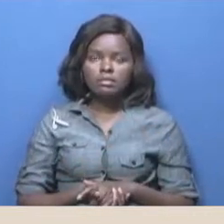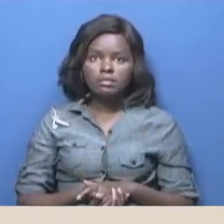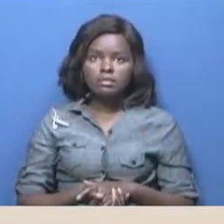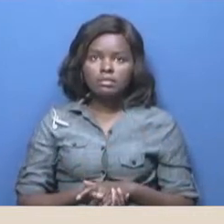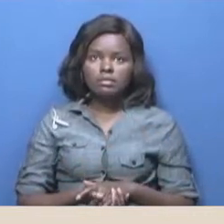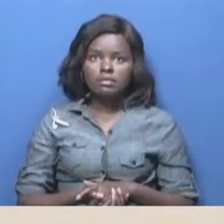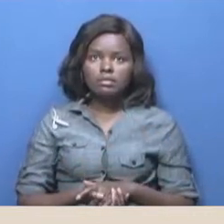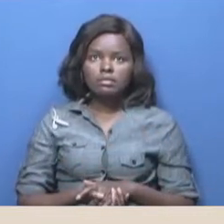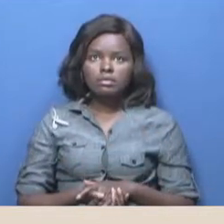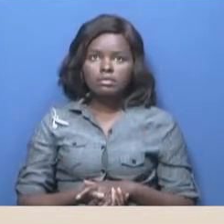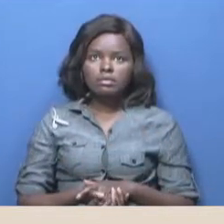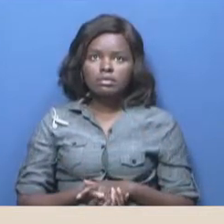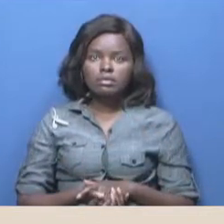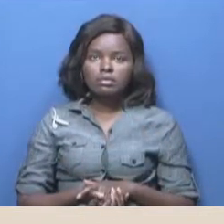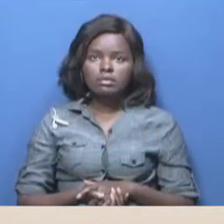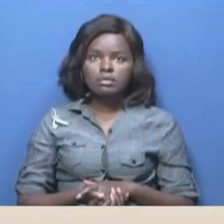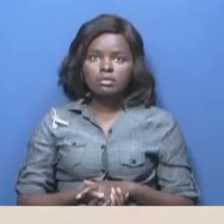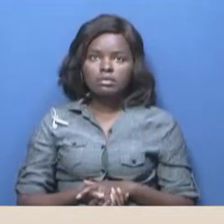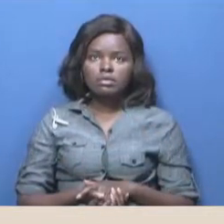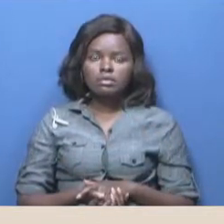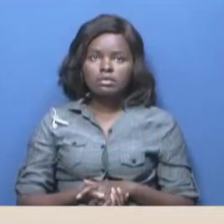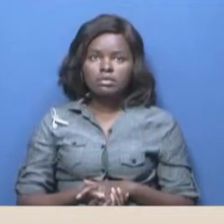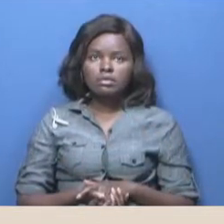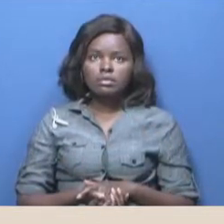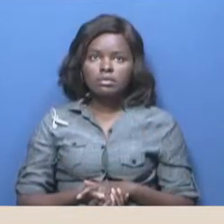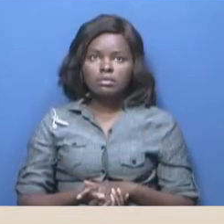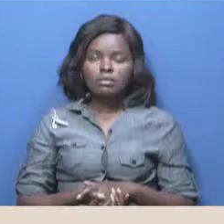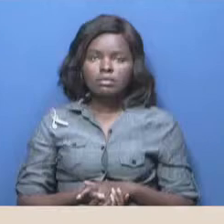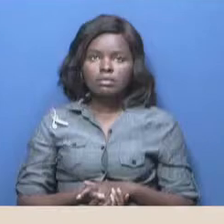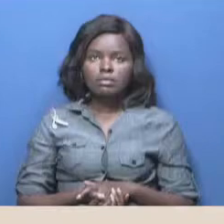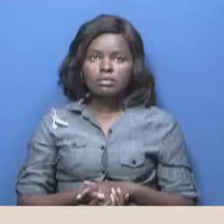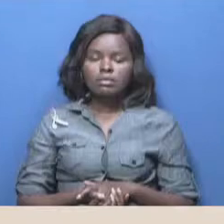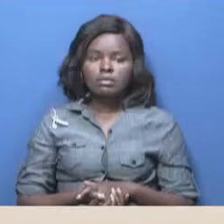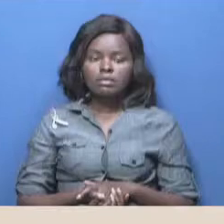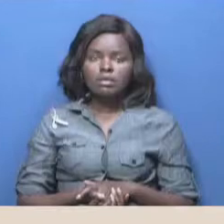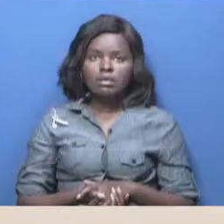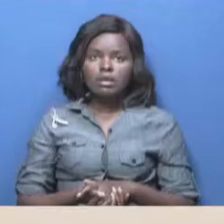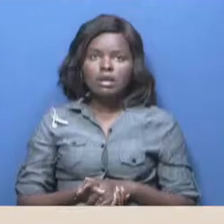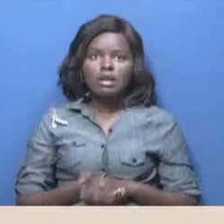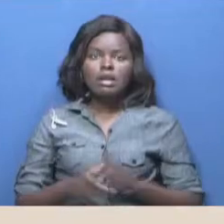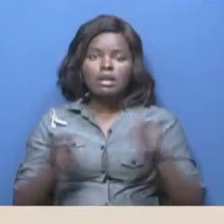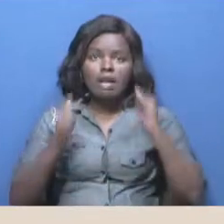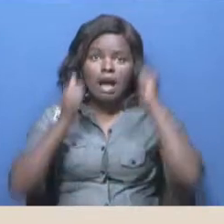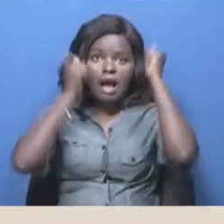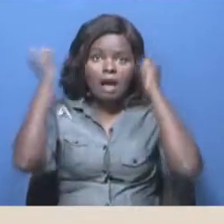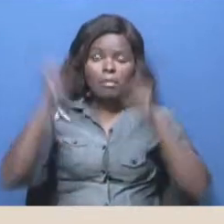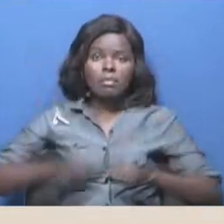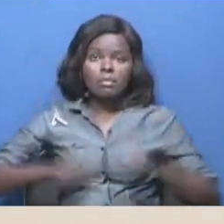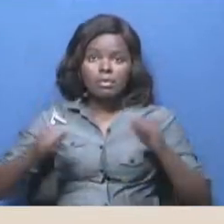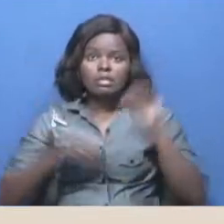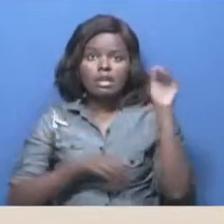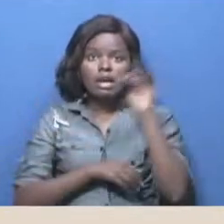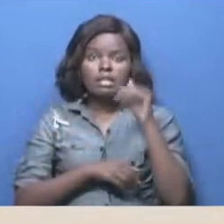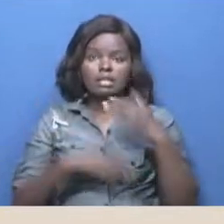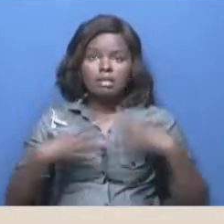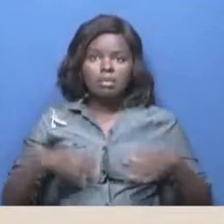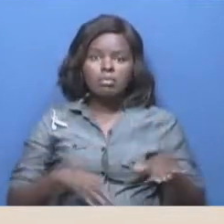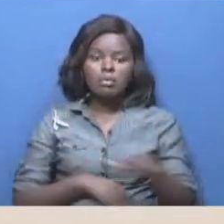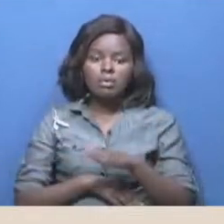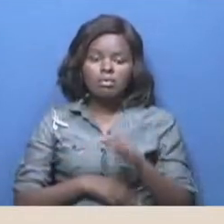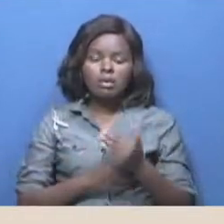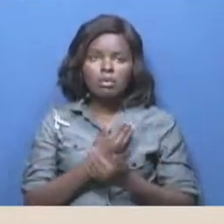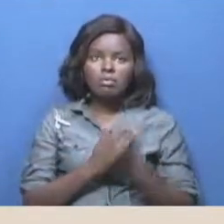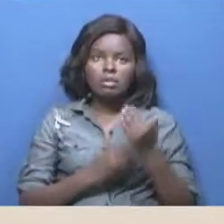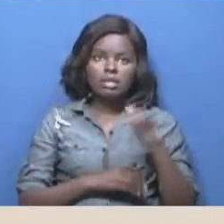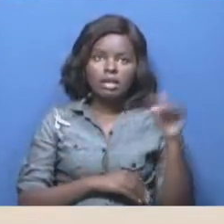tulizijenga tukamaliza March. Major General AG Mathire ni oretie muingi kumenyerera maria maturigiceirie na